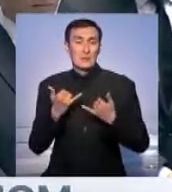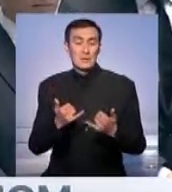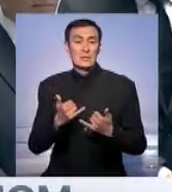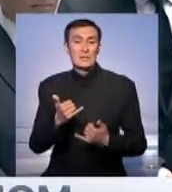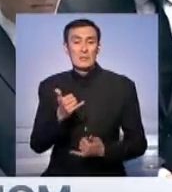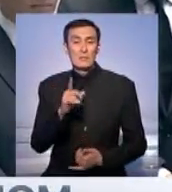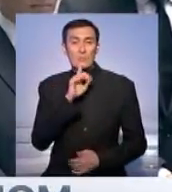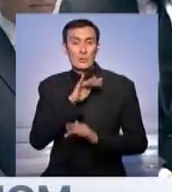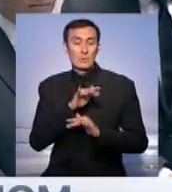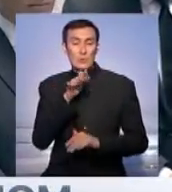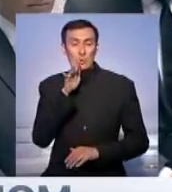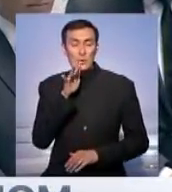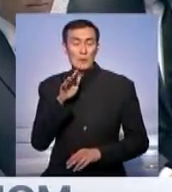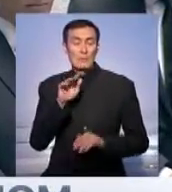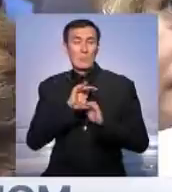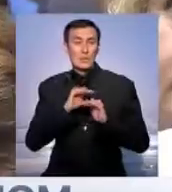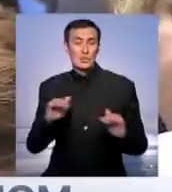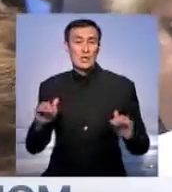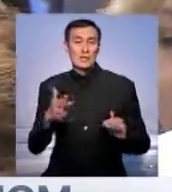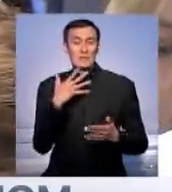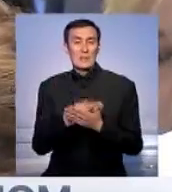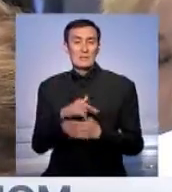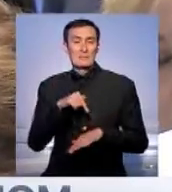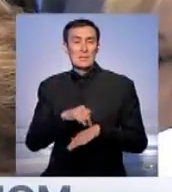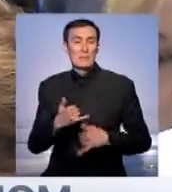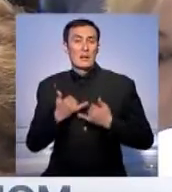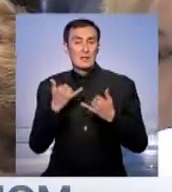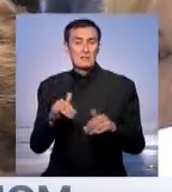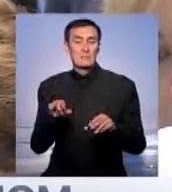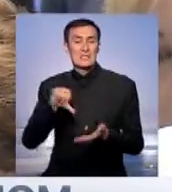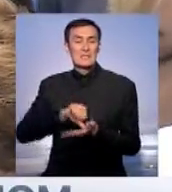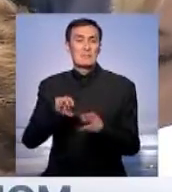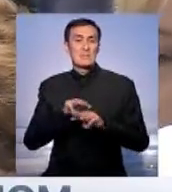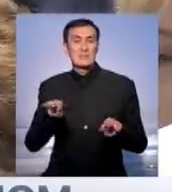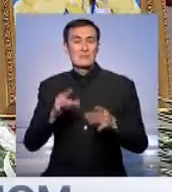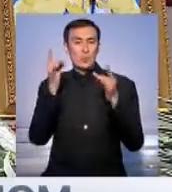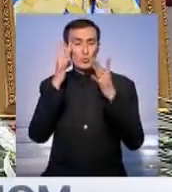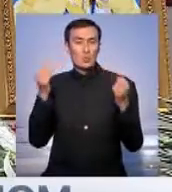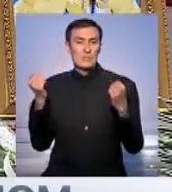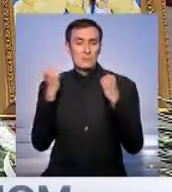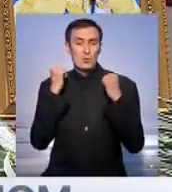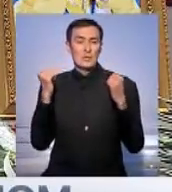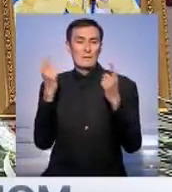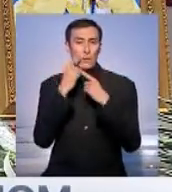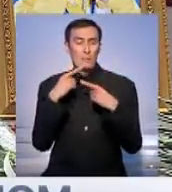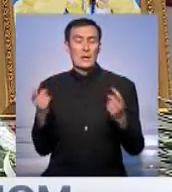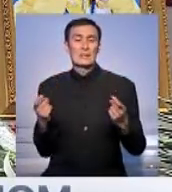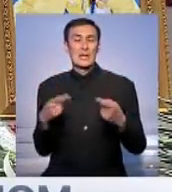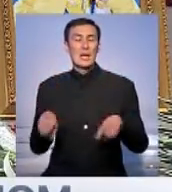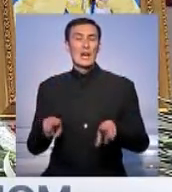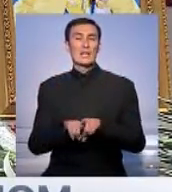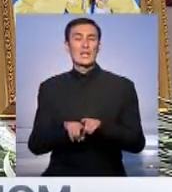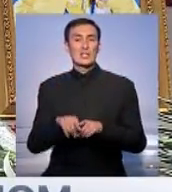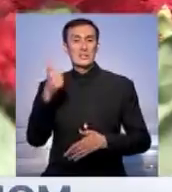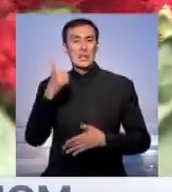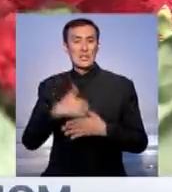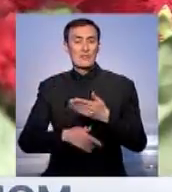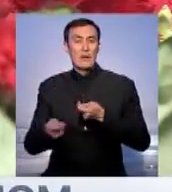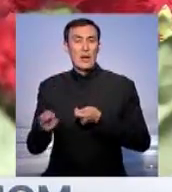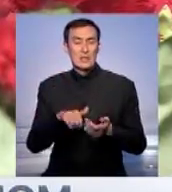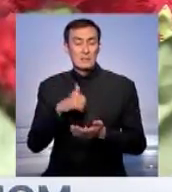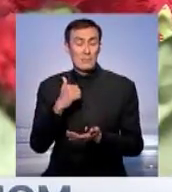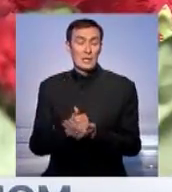минуты молчания, после чего свои соболезнования выразили представители Министерств культуры и спорта, информации и коммуникаций, а также столичного